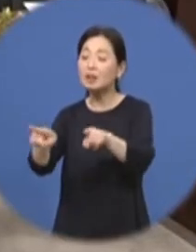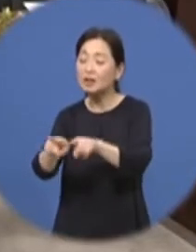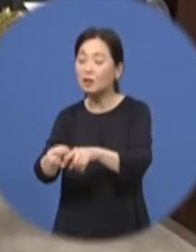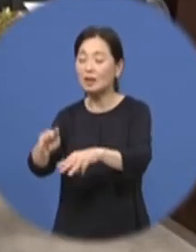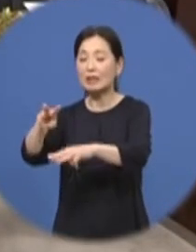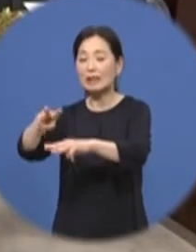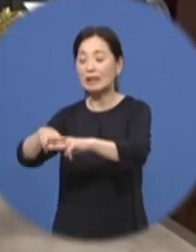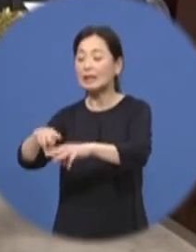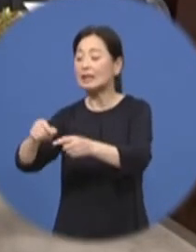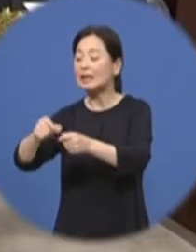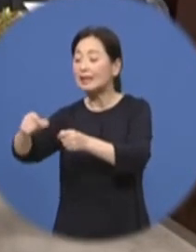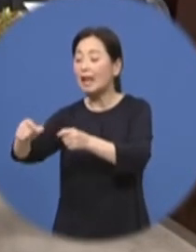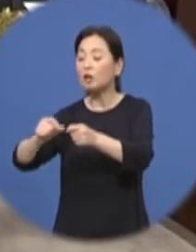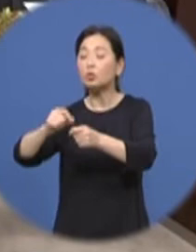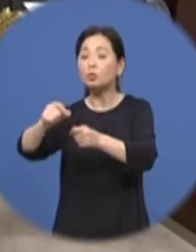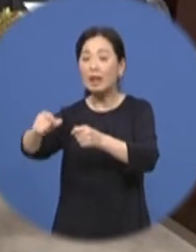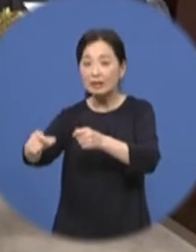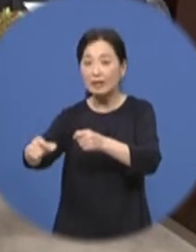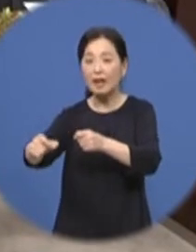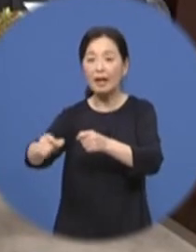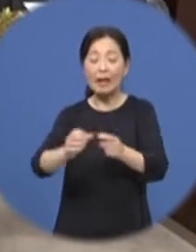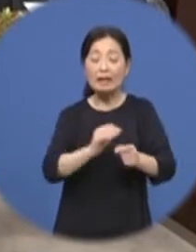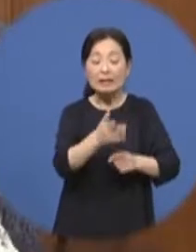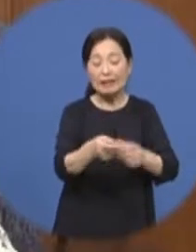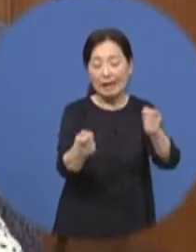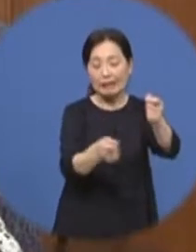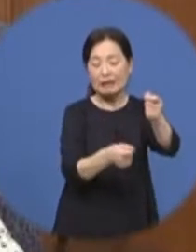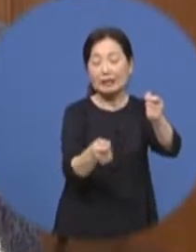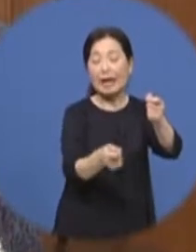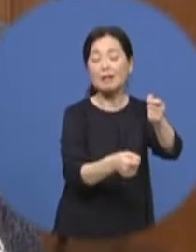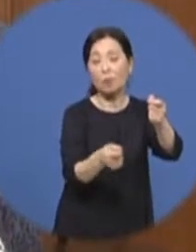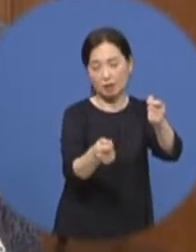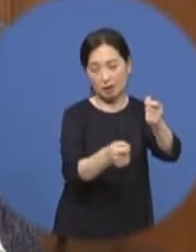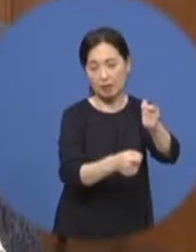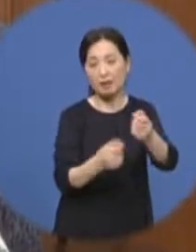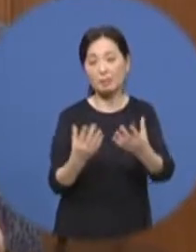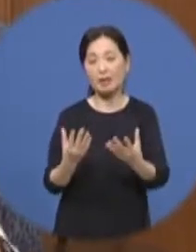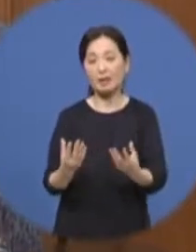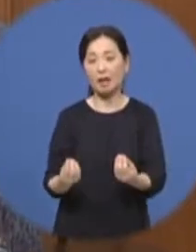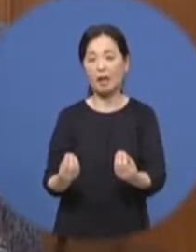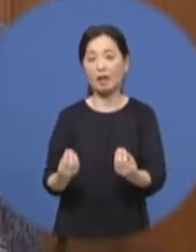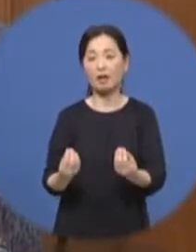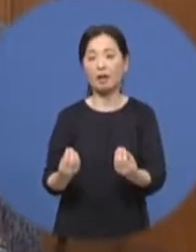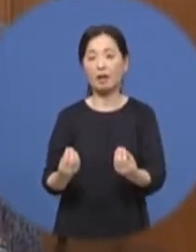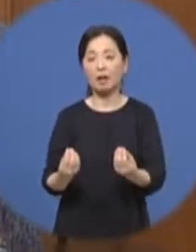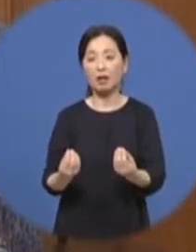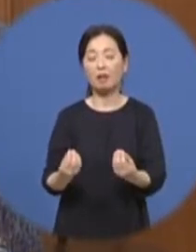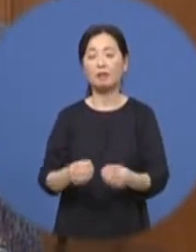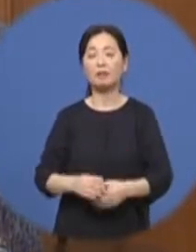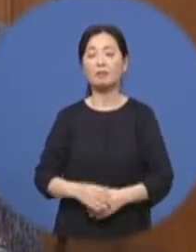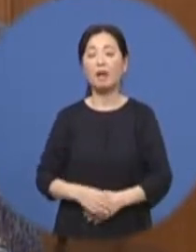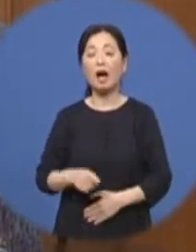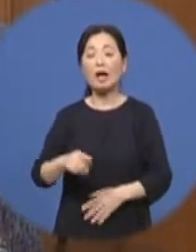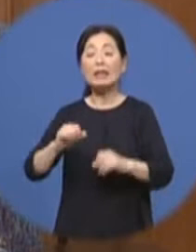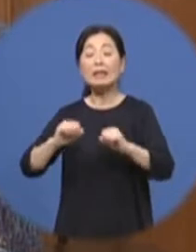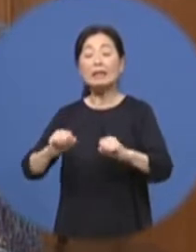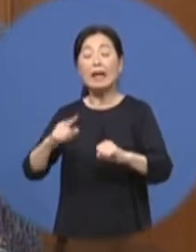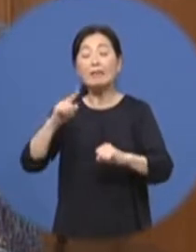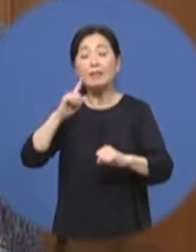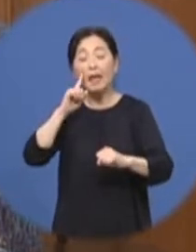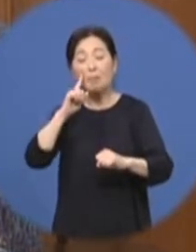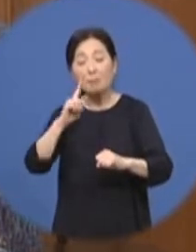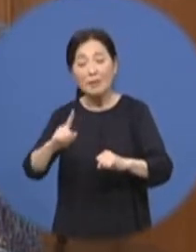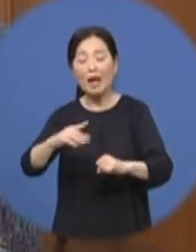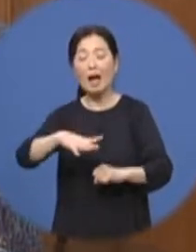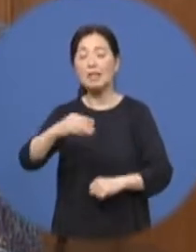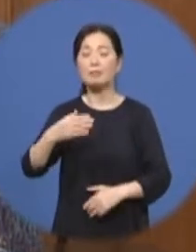して、そして手植えをして稲刈りもして、であこういうことなんやな、 はい、 やってみないと分からない、何でも